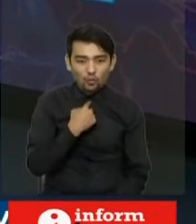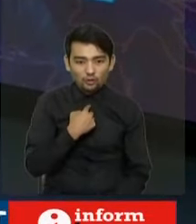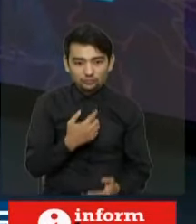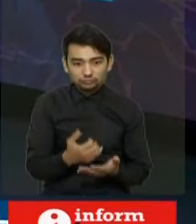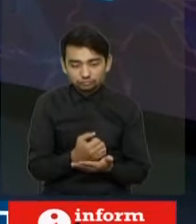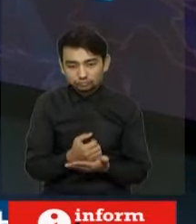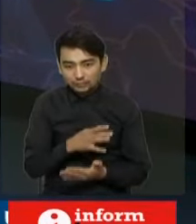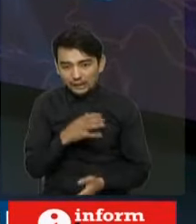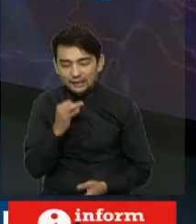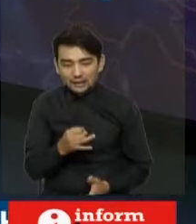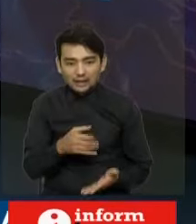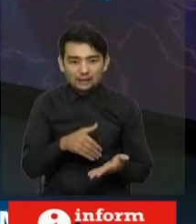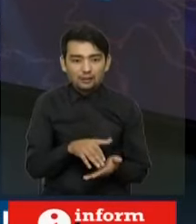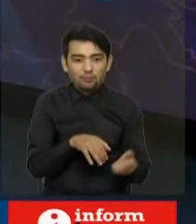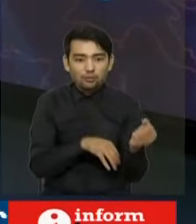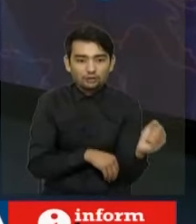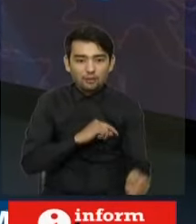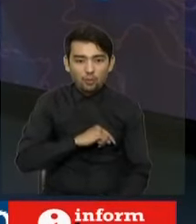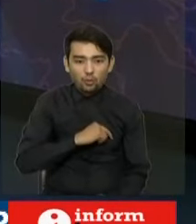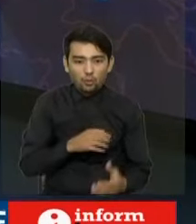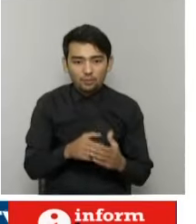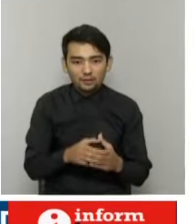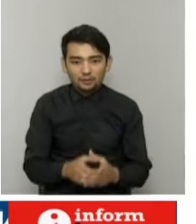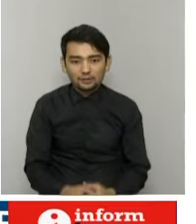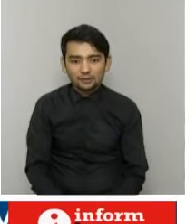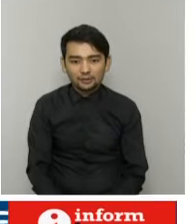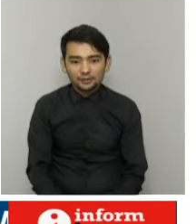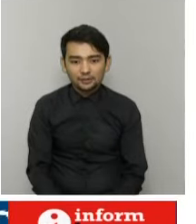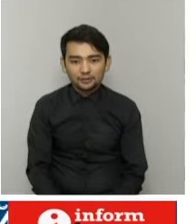была отклонена после рассмотрения рабочей группой.